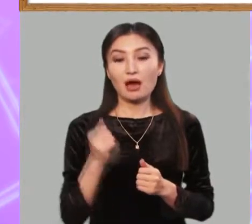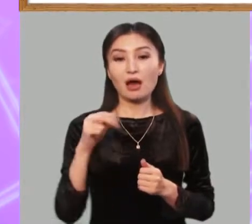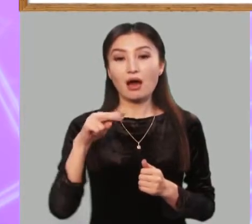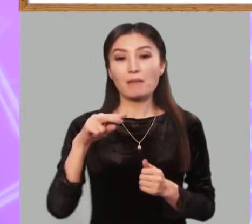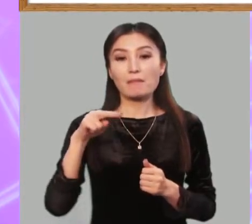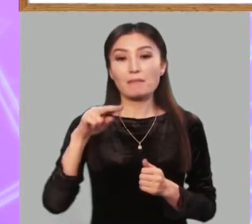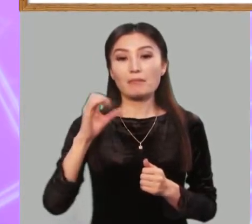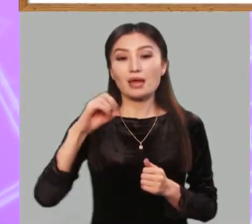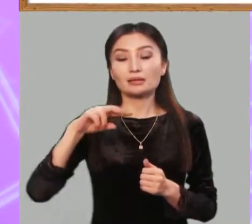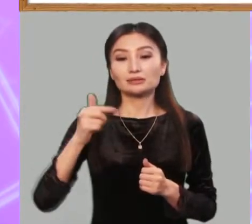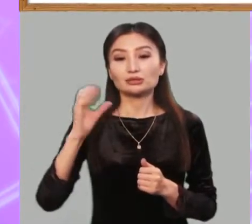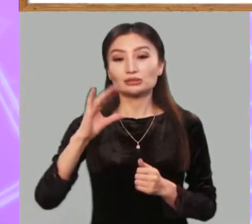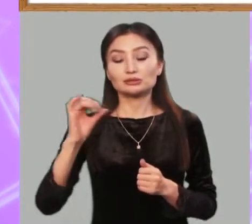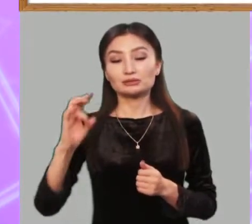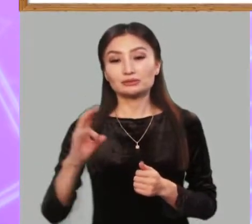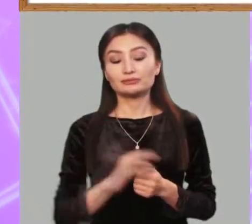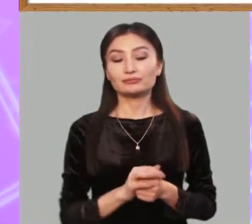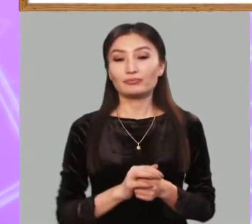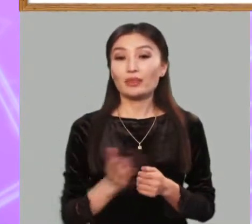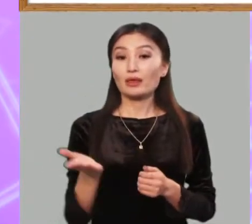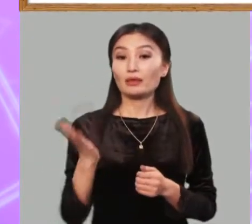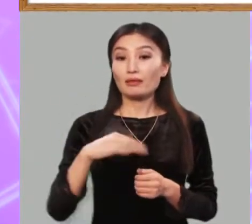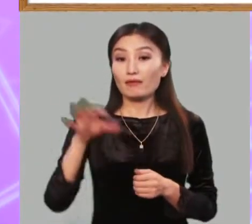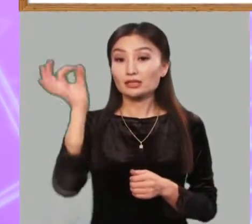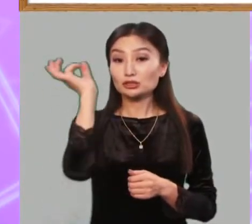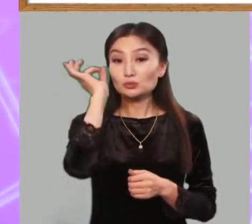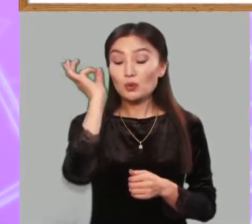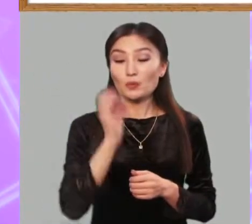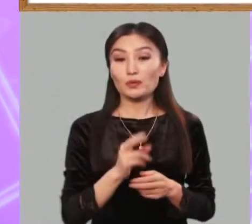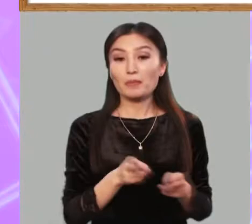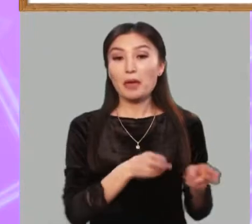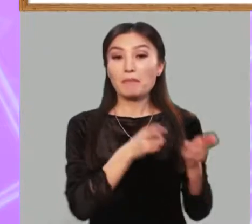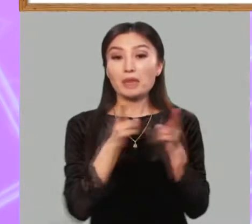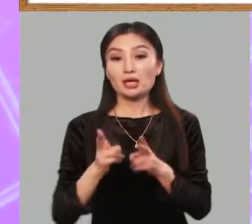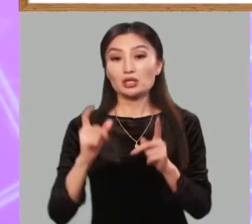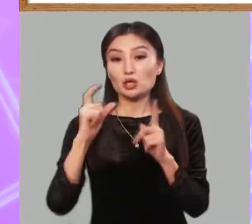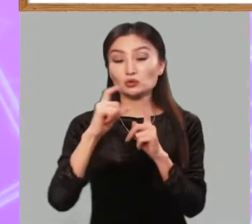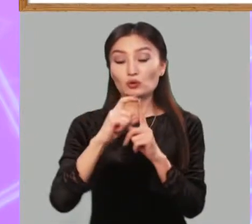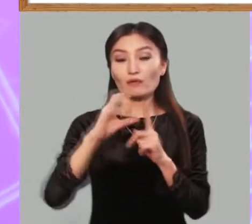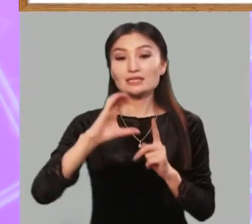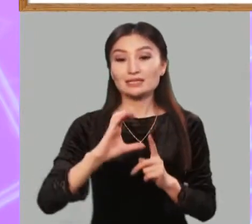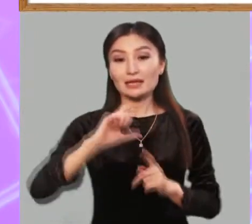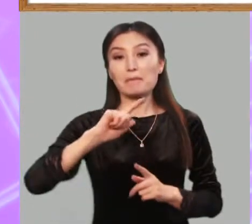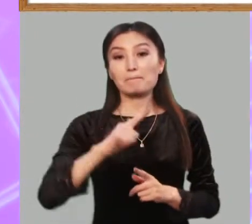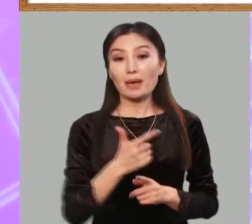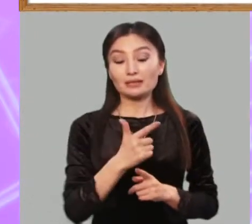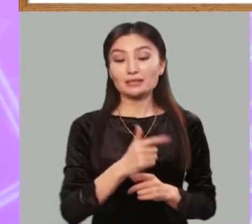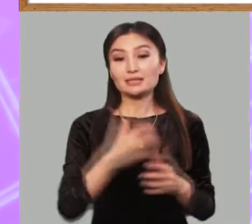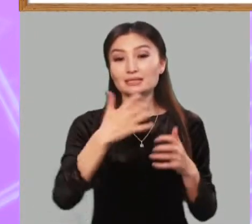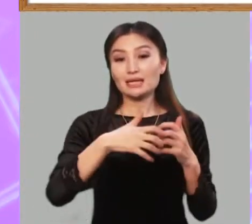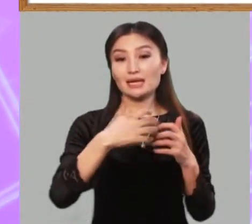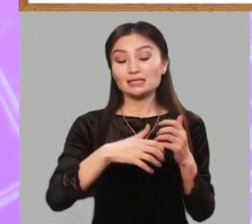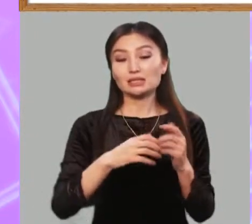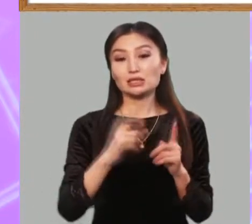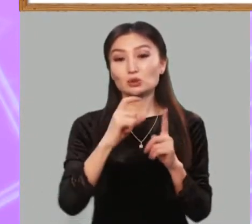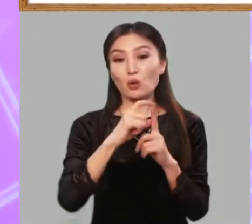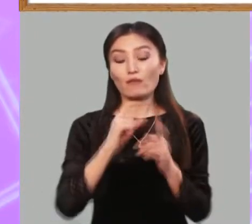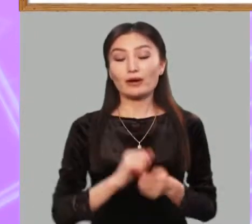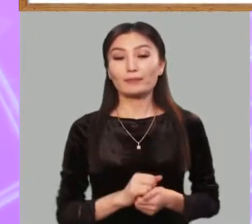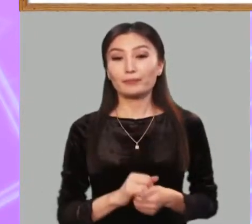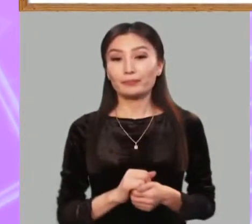апельсин. И давайте вспомним перенос слов с мягким знаком в середине слова.